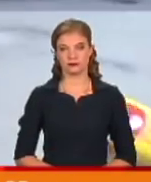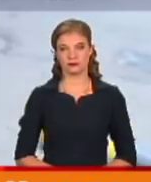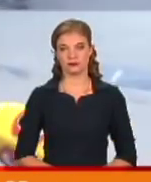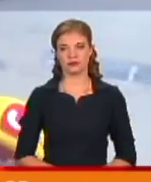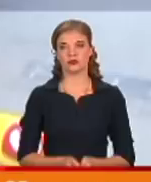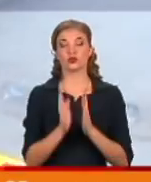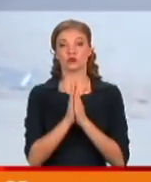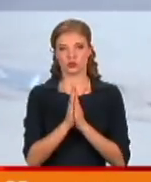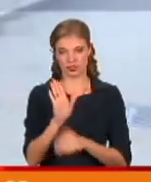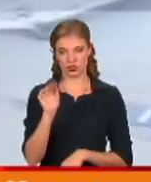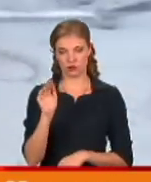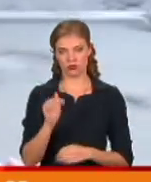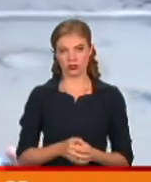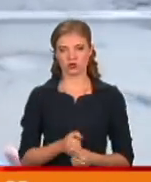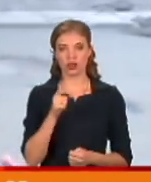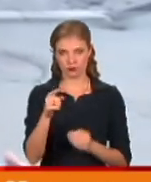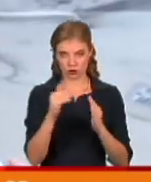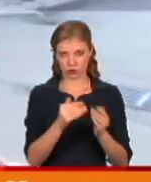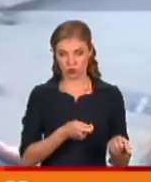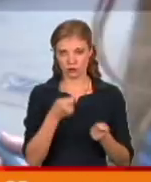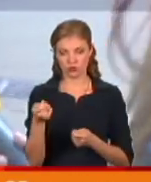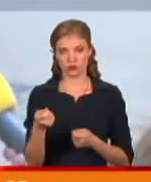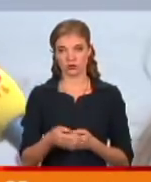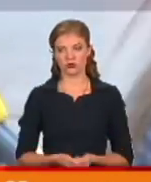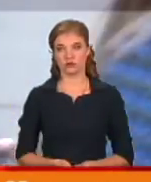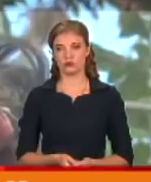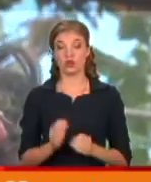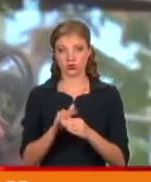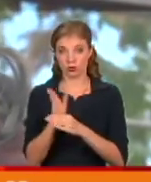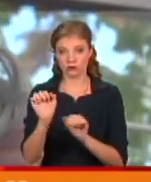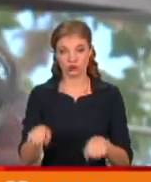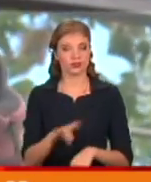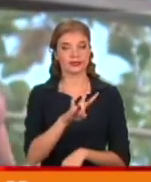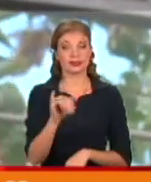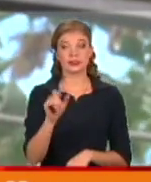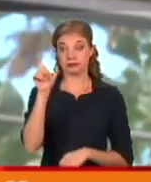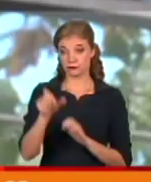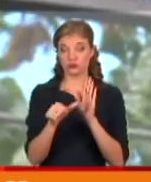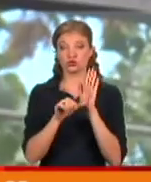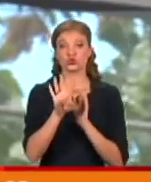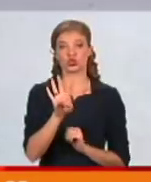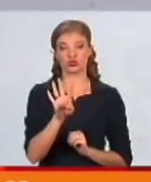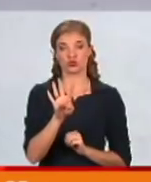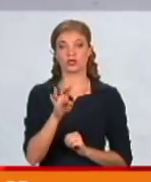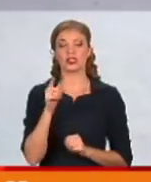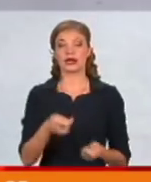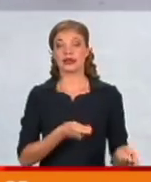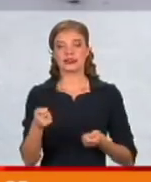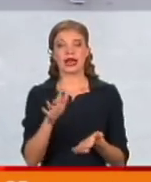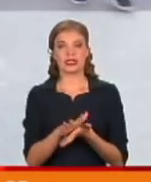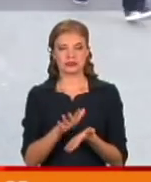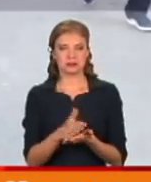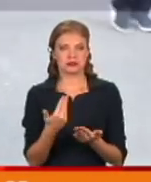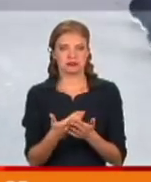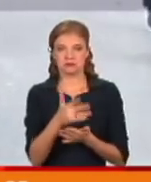вирішена. Будь ласка, до побачення. А додому можете вернути? Можна почувати? Ні. Пані Марії 64, тягає сміття